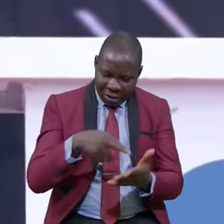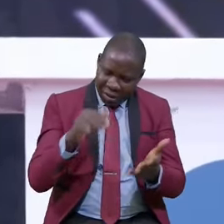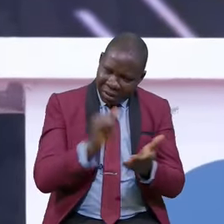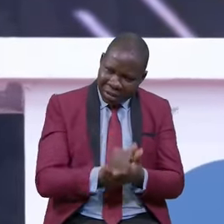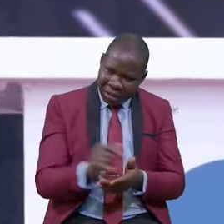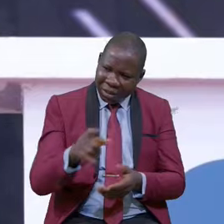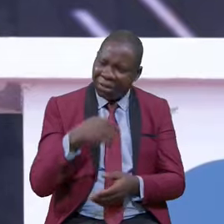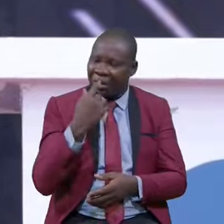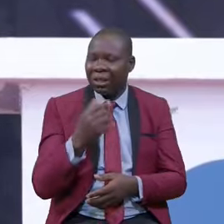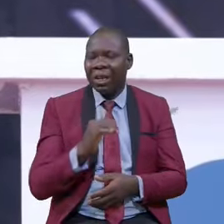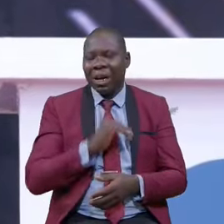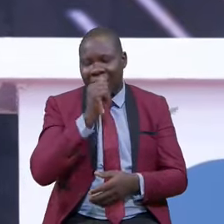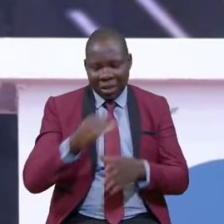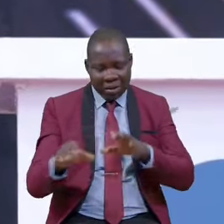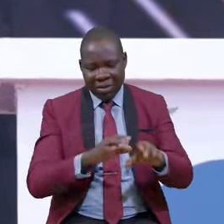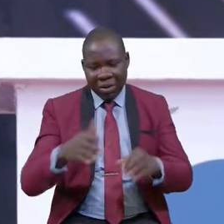fais de mon mieux,